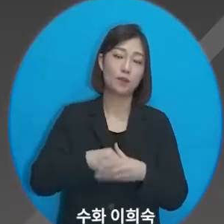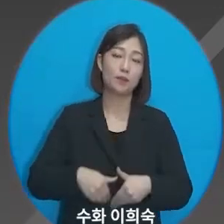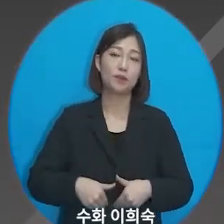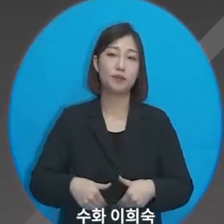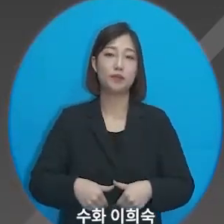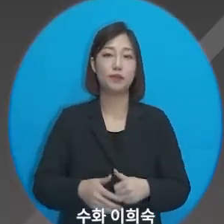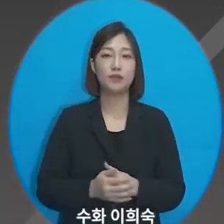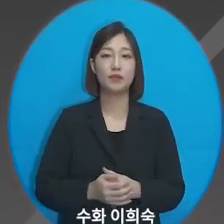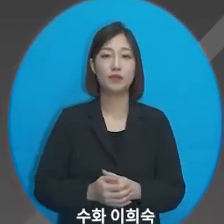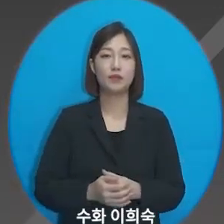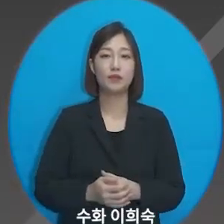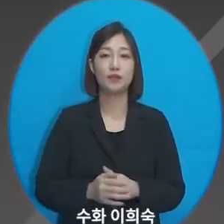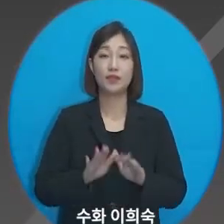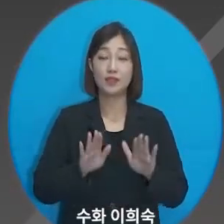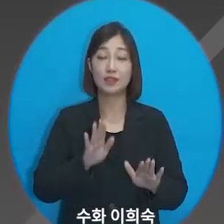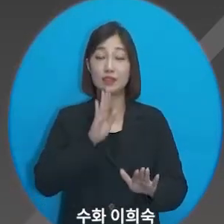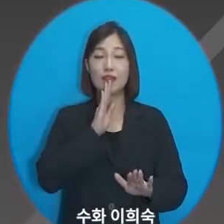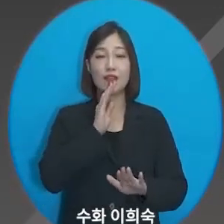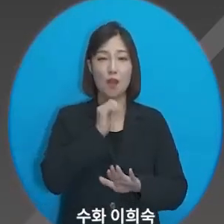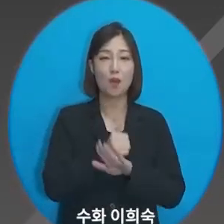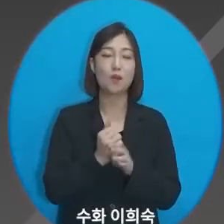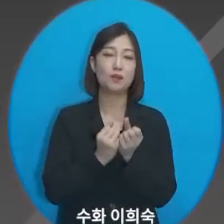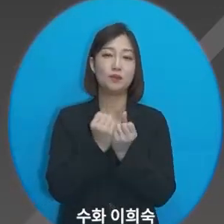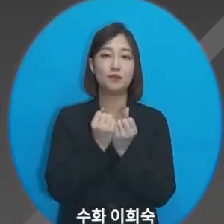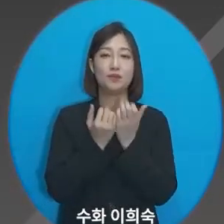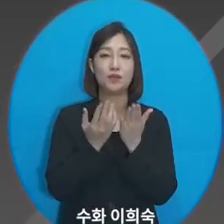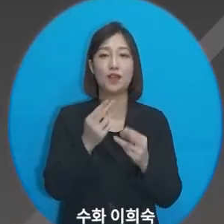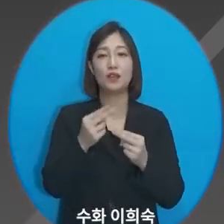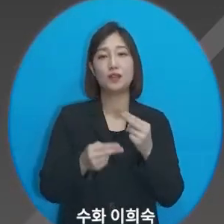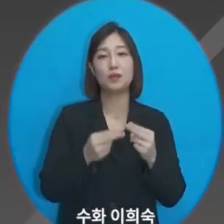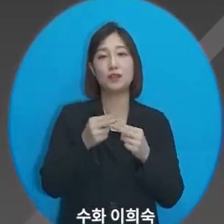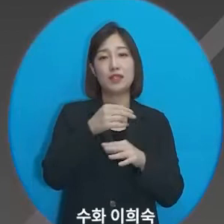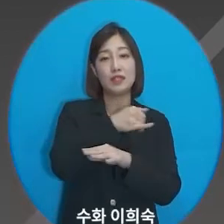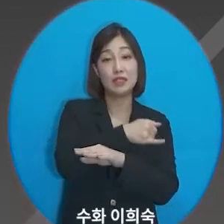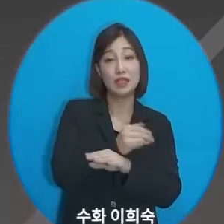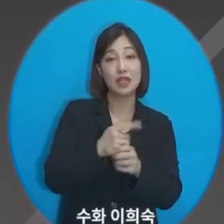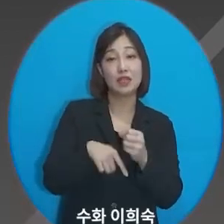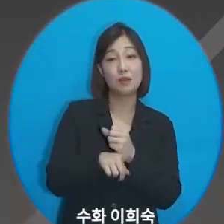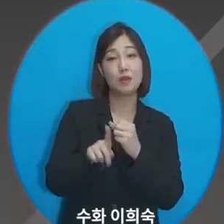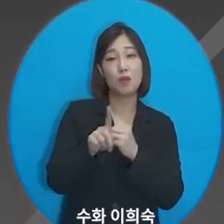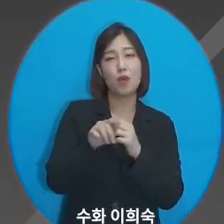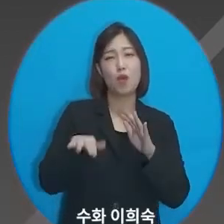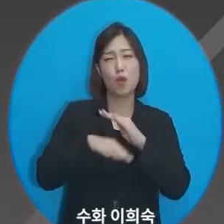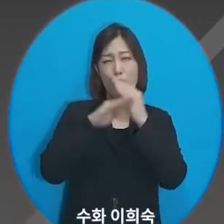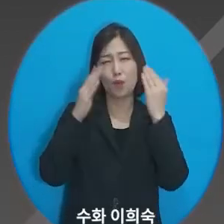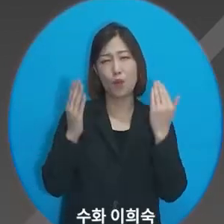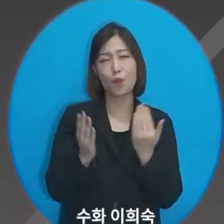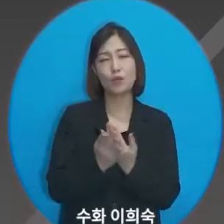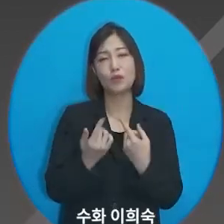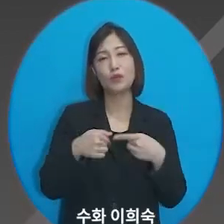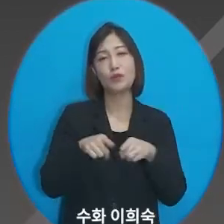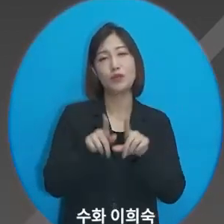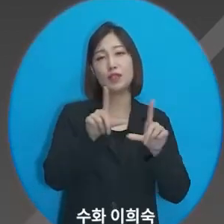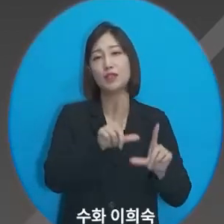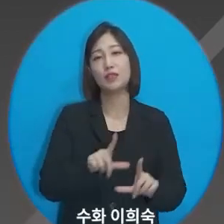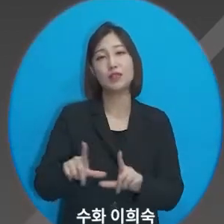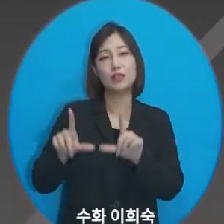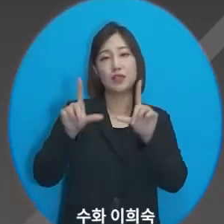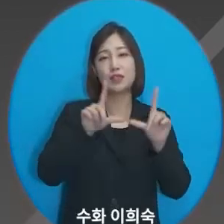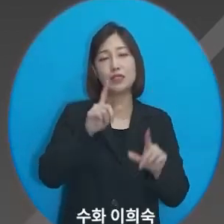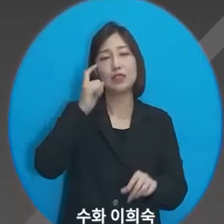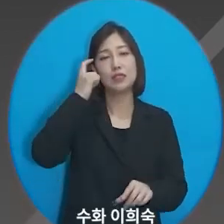자, 결론을 좀 말씀드리겠습니다. UD는 다 같이 함께 사는 사회를 만들기 위한 기본 정신에서 시작이 돼야